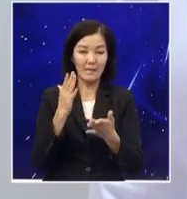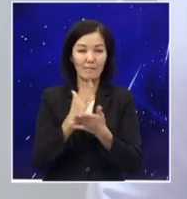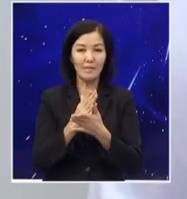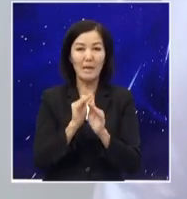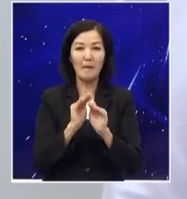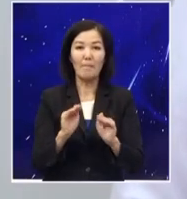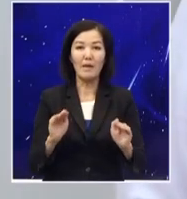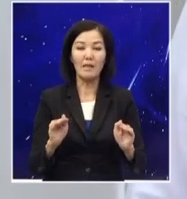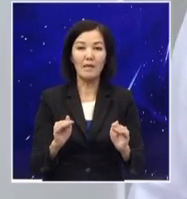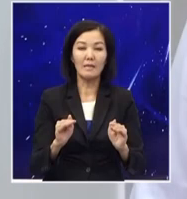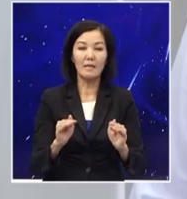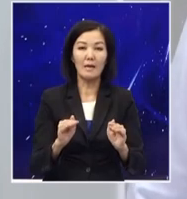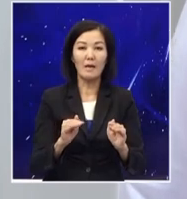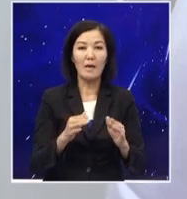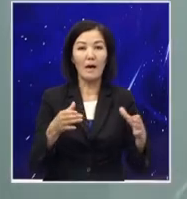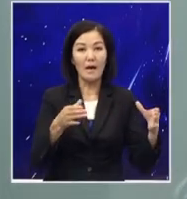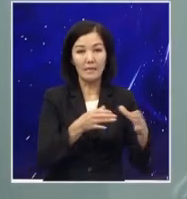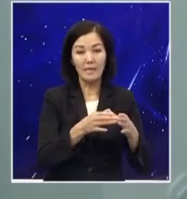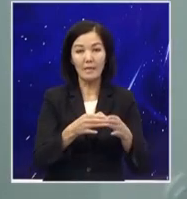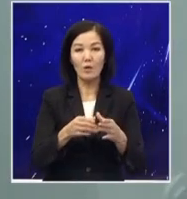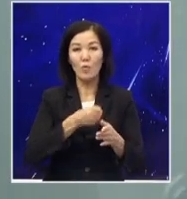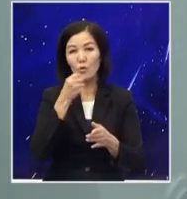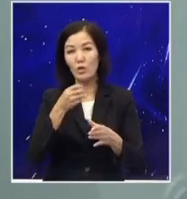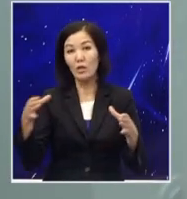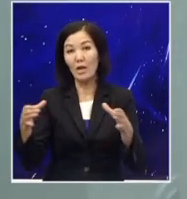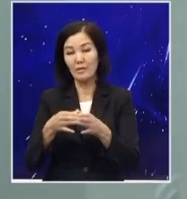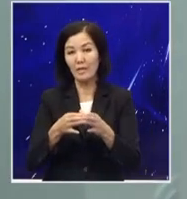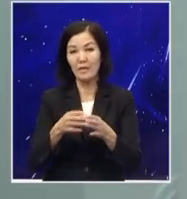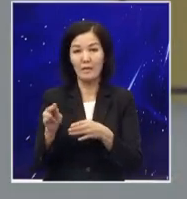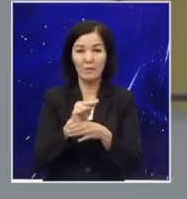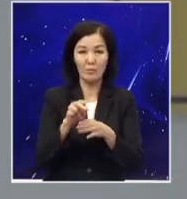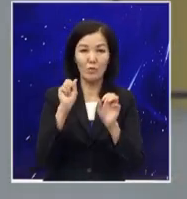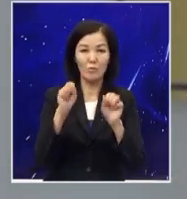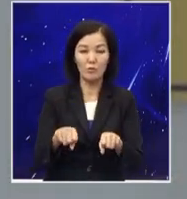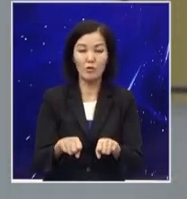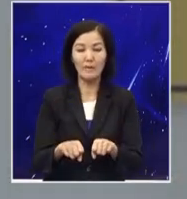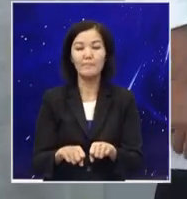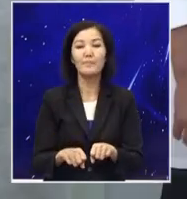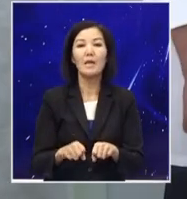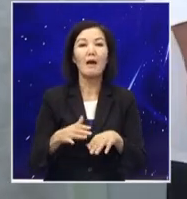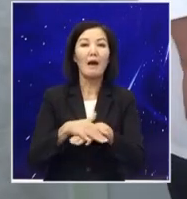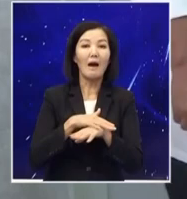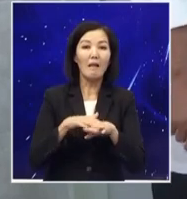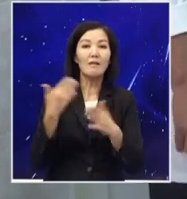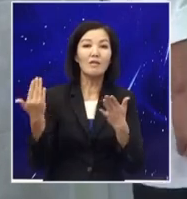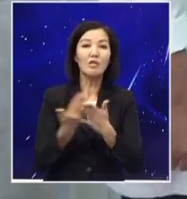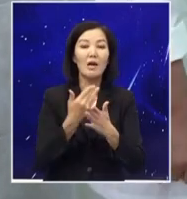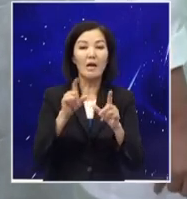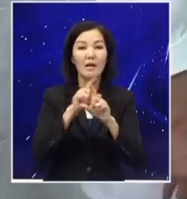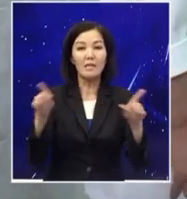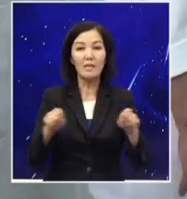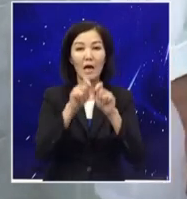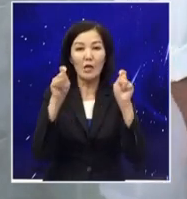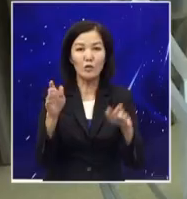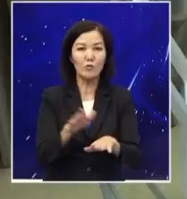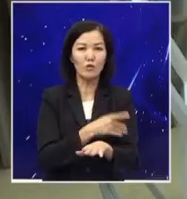бөлек қабылдайды, үлкендерді бөлек қабылдайды. Бұл нысанда 3200 адам тұрады. Жергілікті халық жаңа кешеннің ашылуын көп күтті.